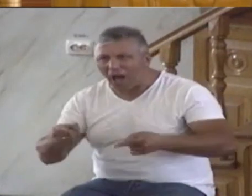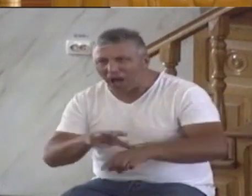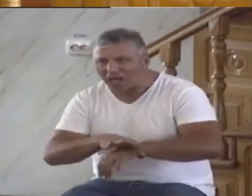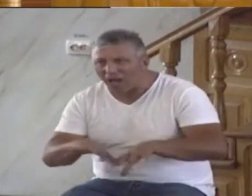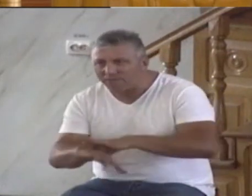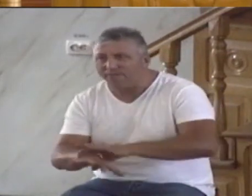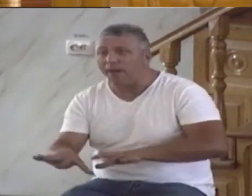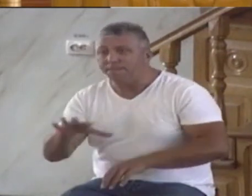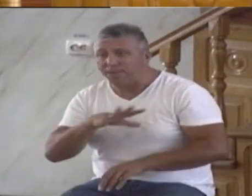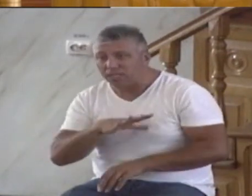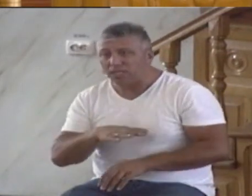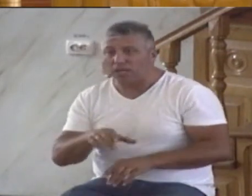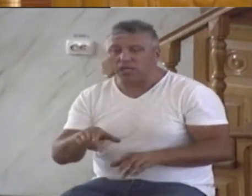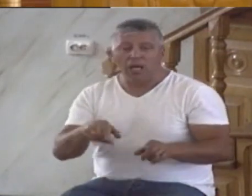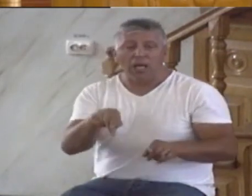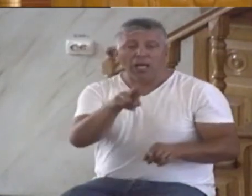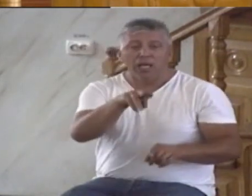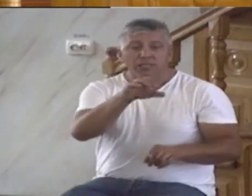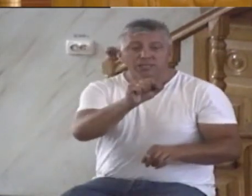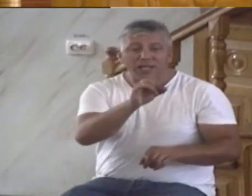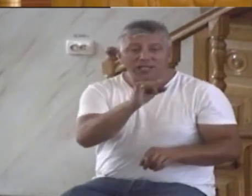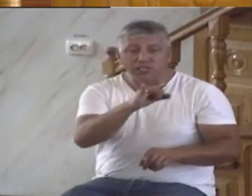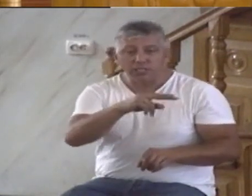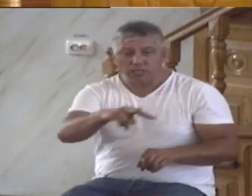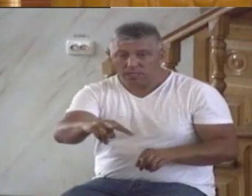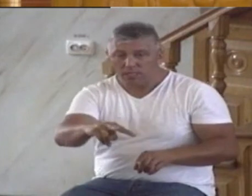Даниил побывал в львином рве.